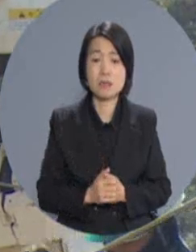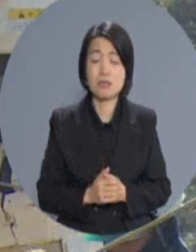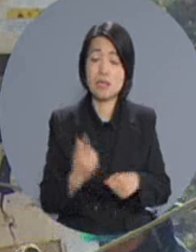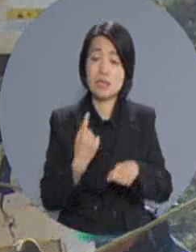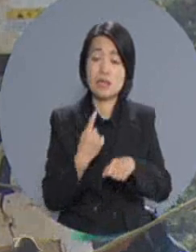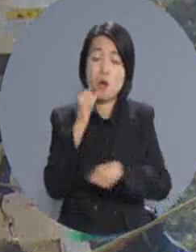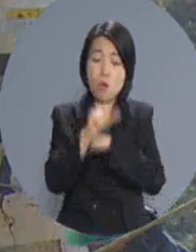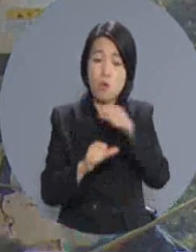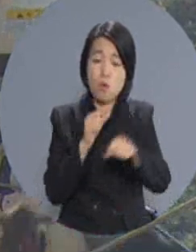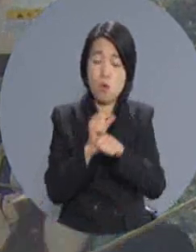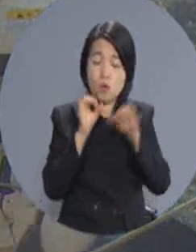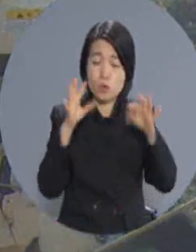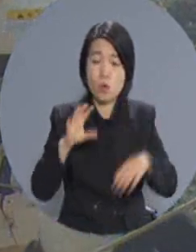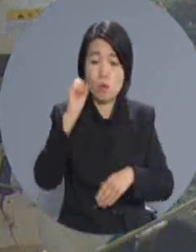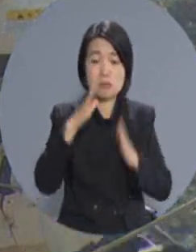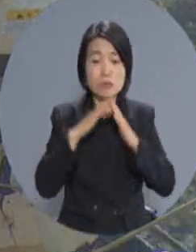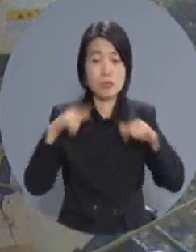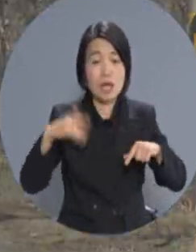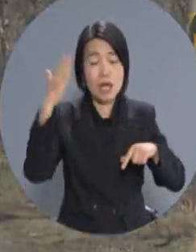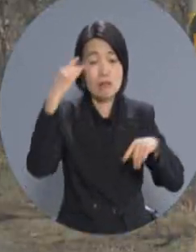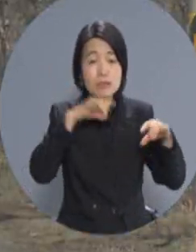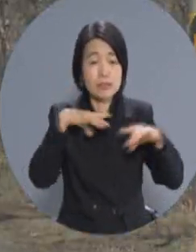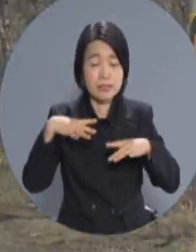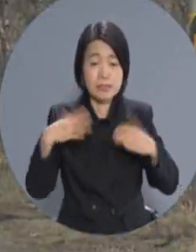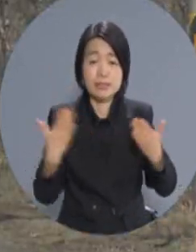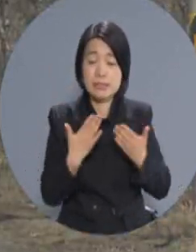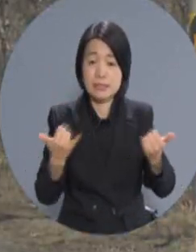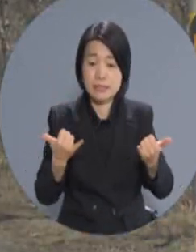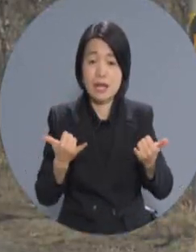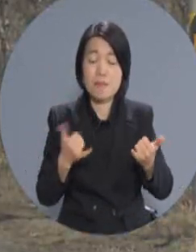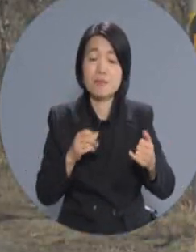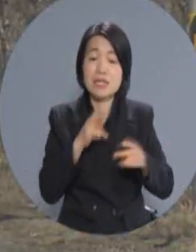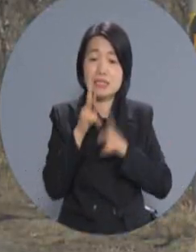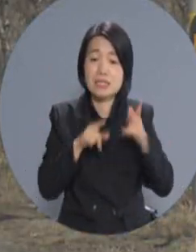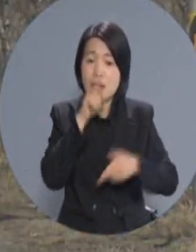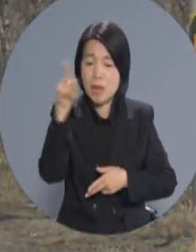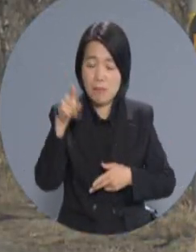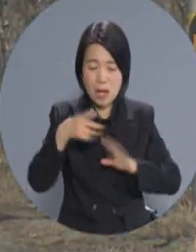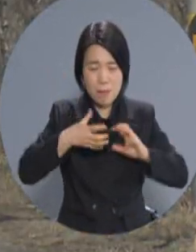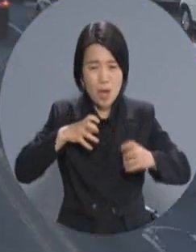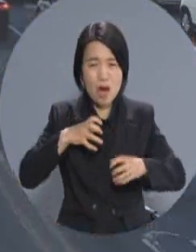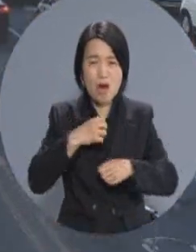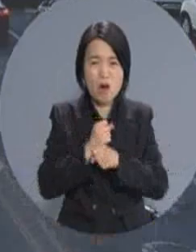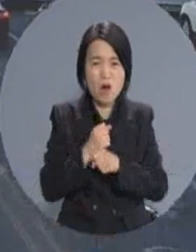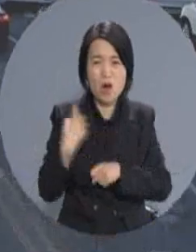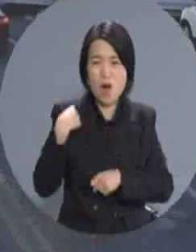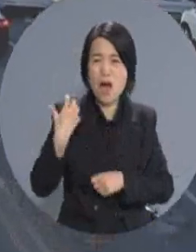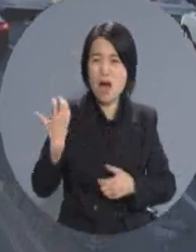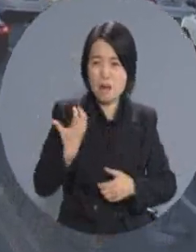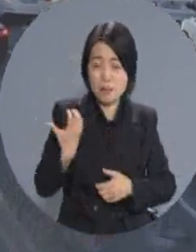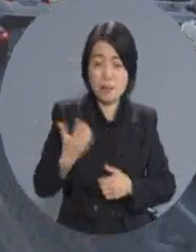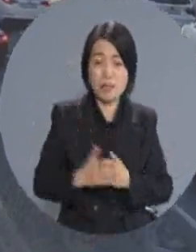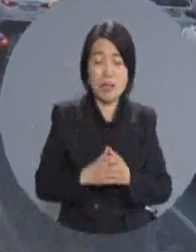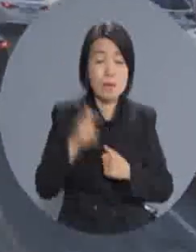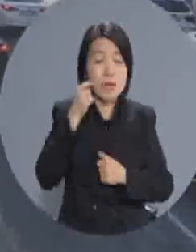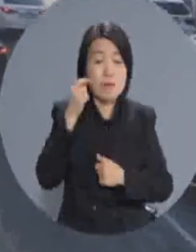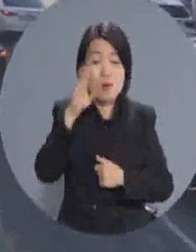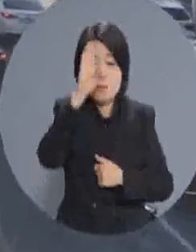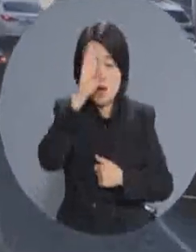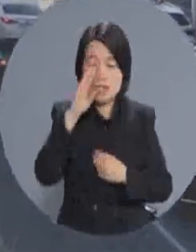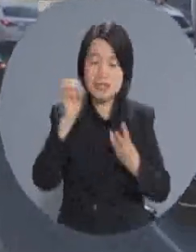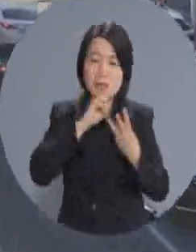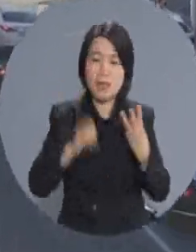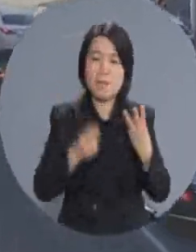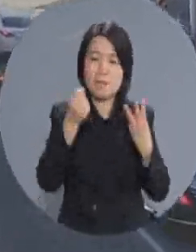지난 5년간 광주 전남 한전 전기 노동자들의 산재 신청의 대부분은 근골격계 질환이고 피부 질환은 3%도